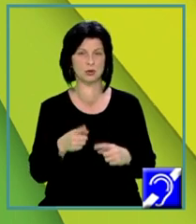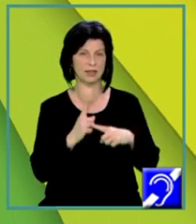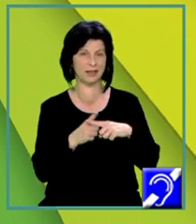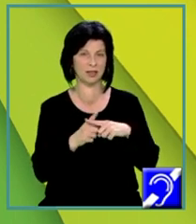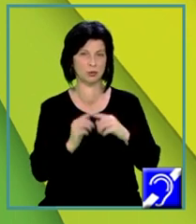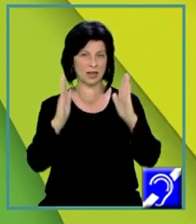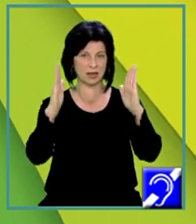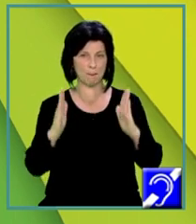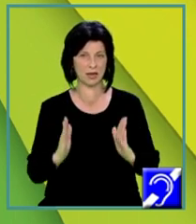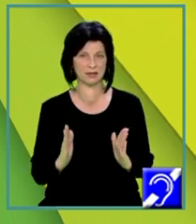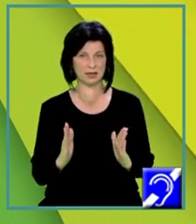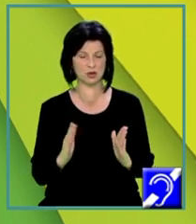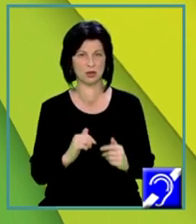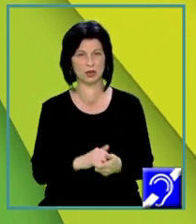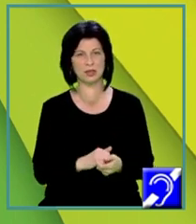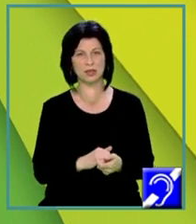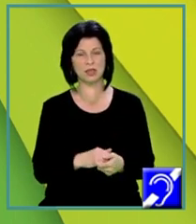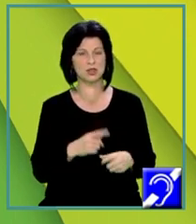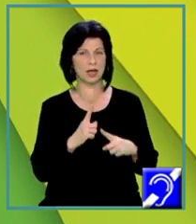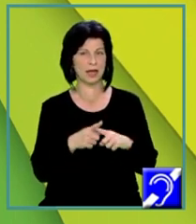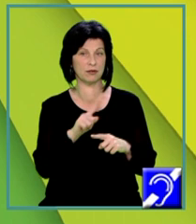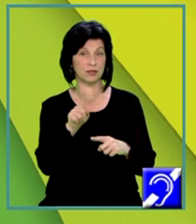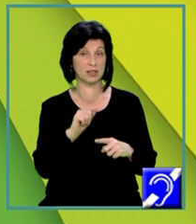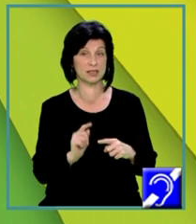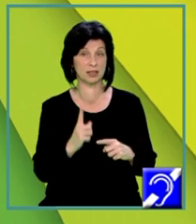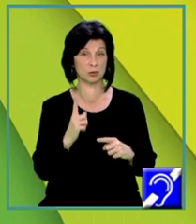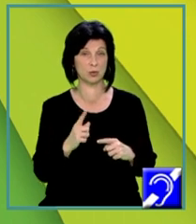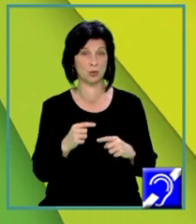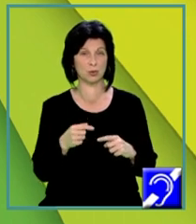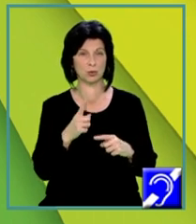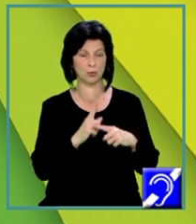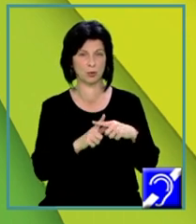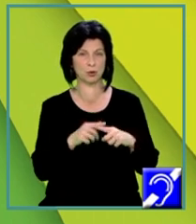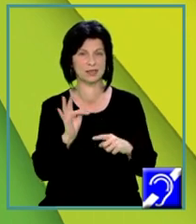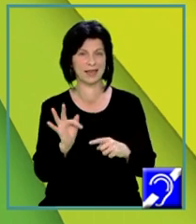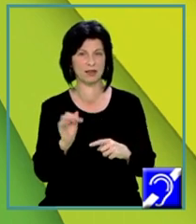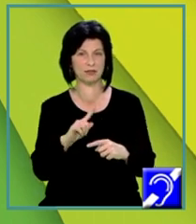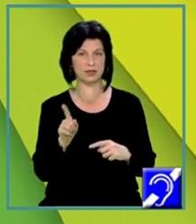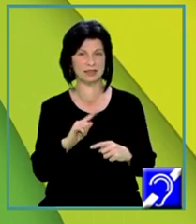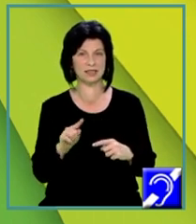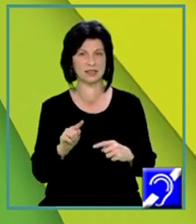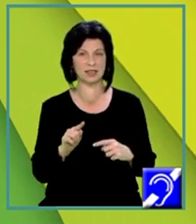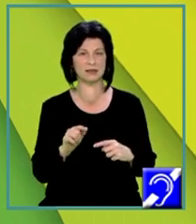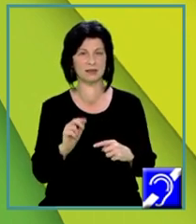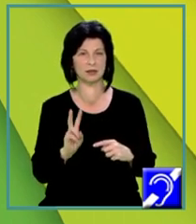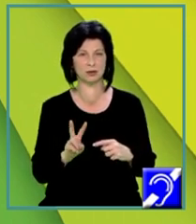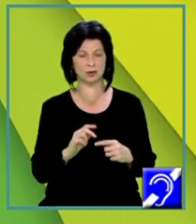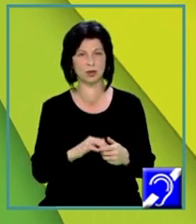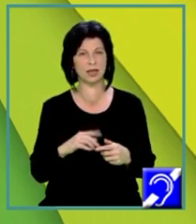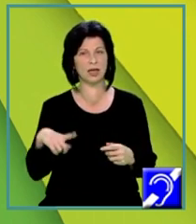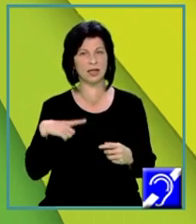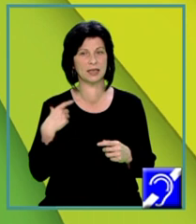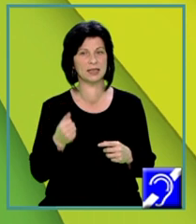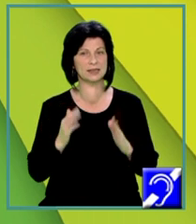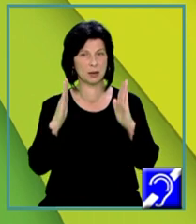unor de doi este de acest număr atâta în această Matrice Amatrice care am văzut că provine din